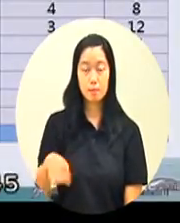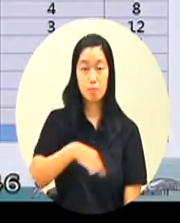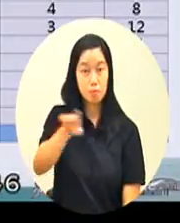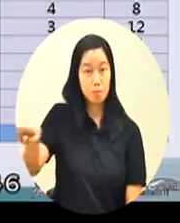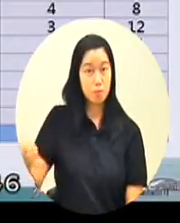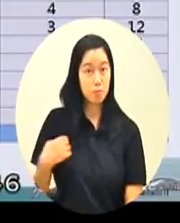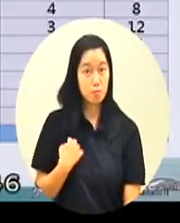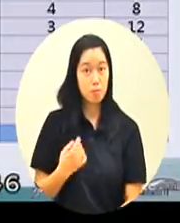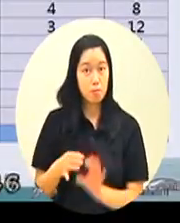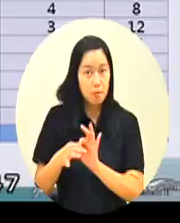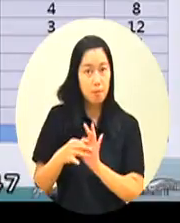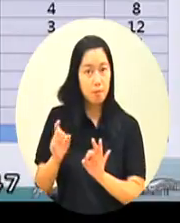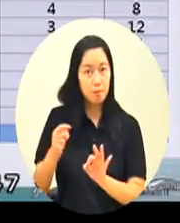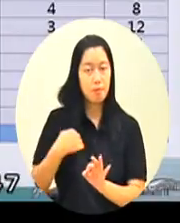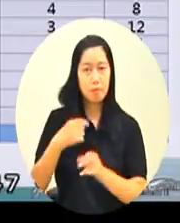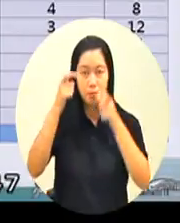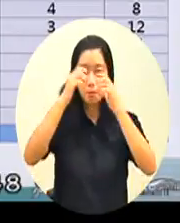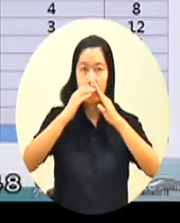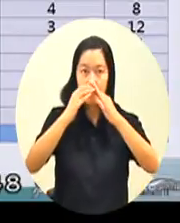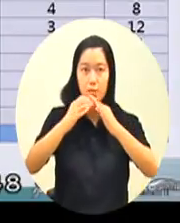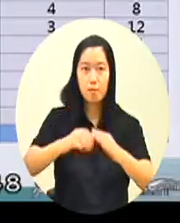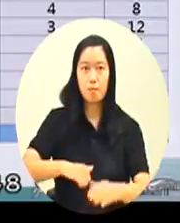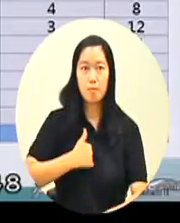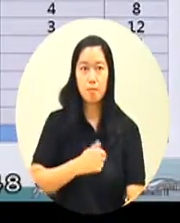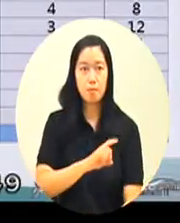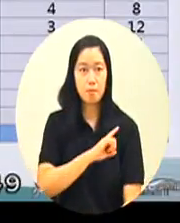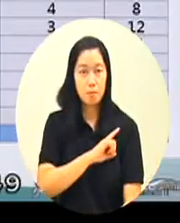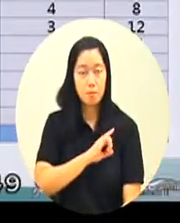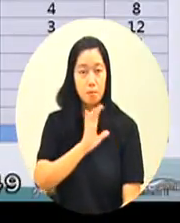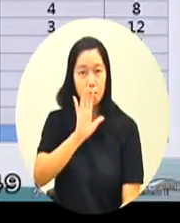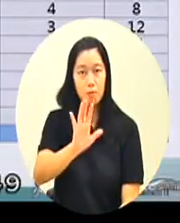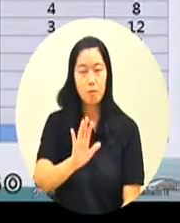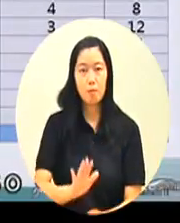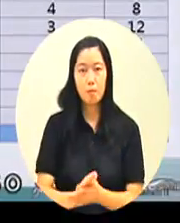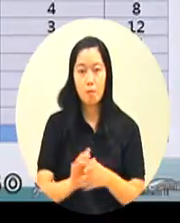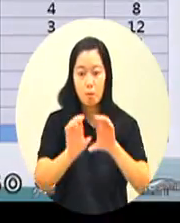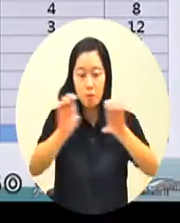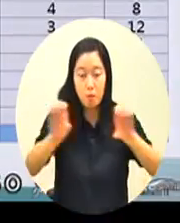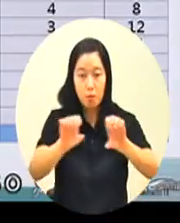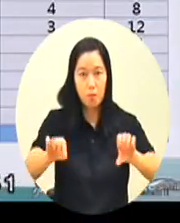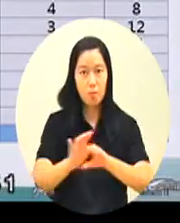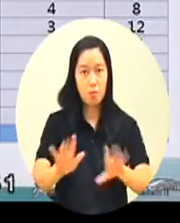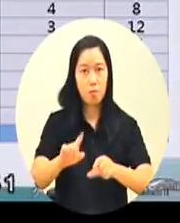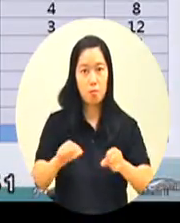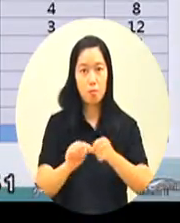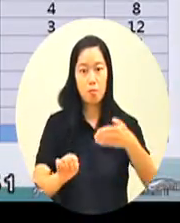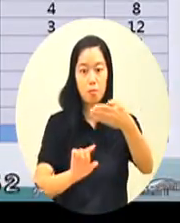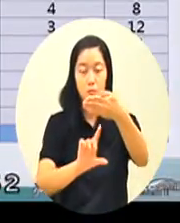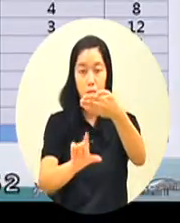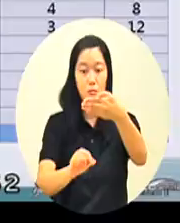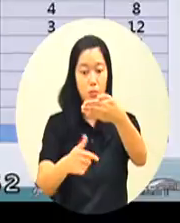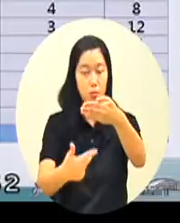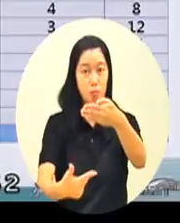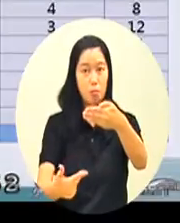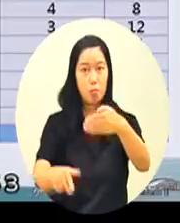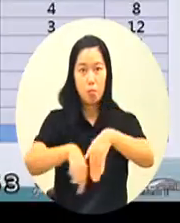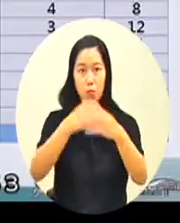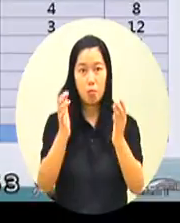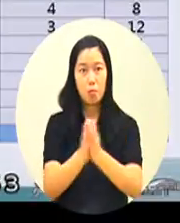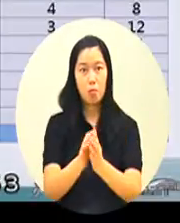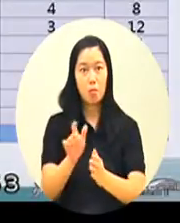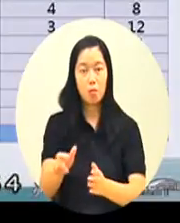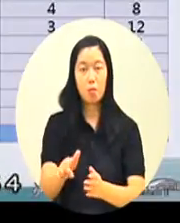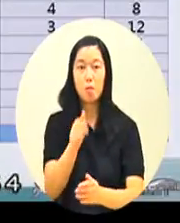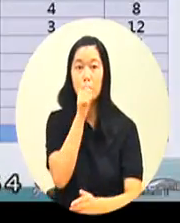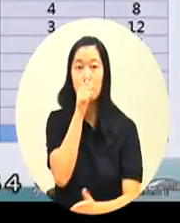就是本市14家既有管线、工业管线的业者，都已经在今年的9月7号完全的涉及 在高